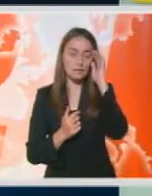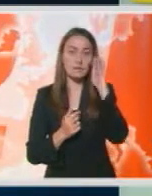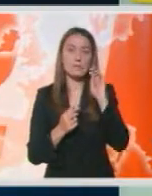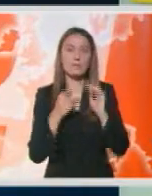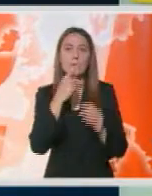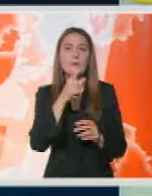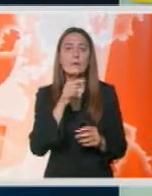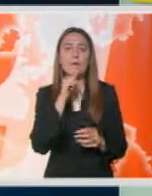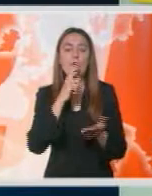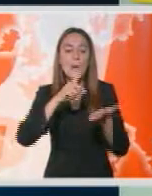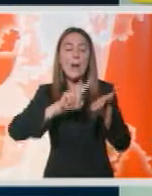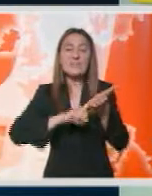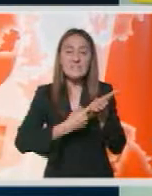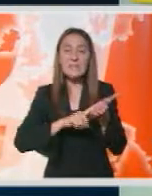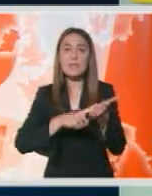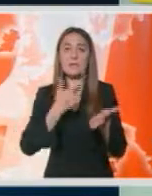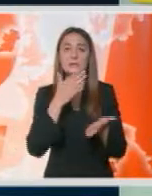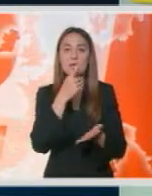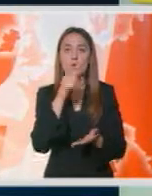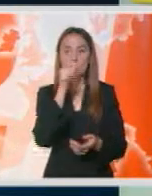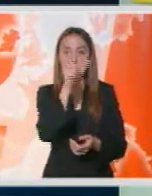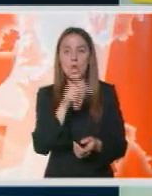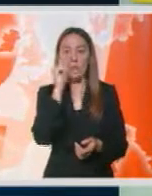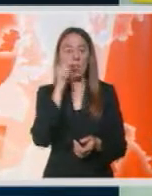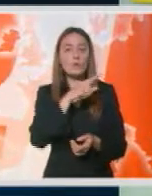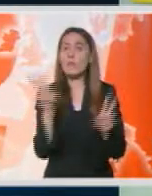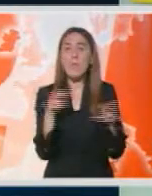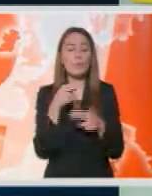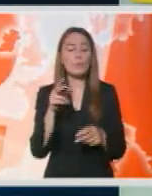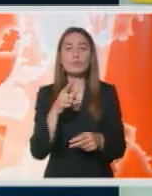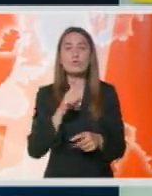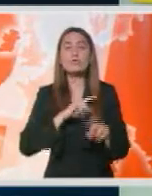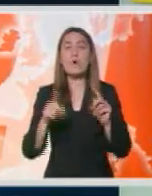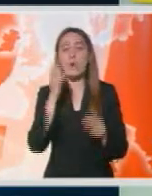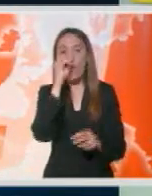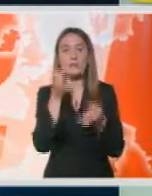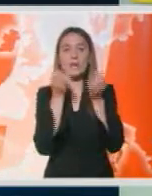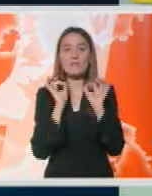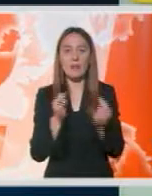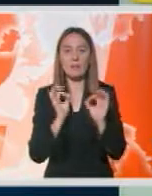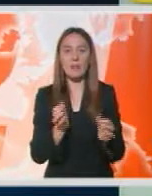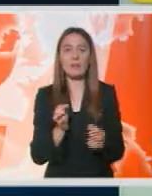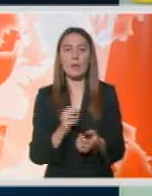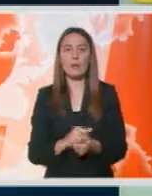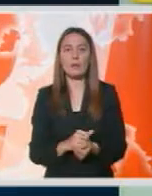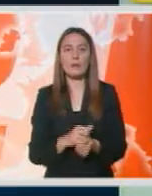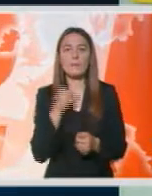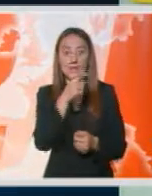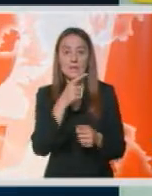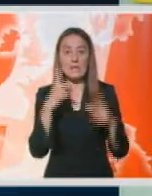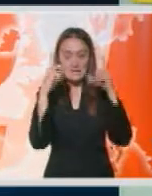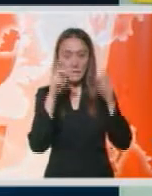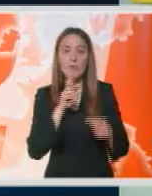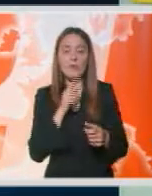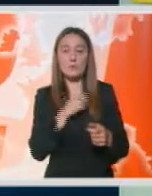tih imena sa otiscima prstiju. Međutim, to nije bilo moguće učiniti zbog lošeg kvaliteta tih snimaka koje